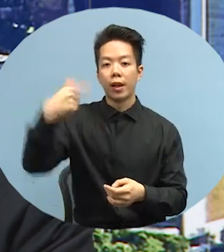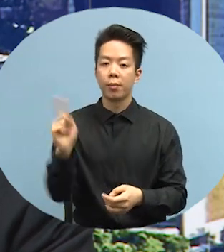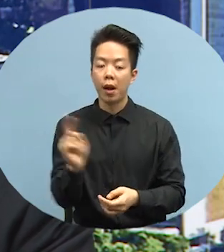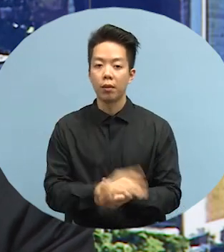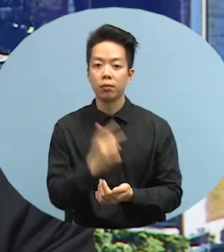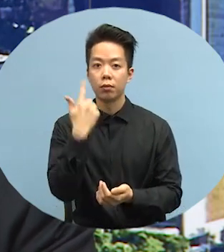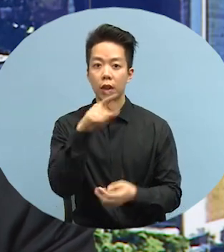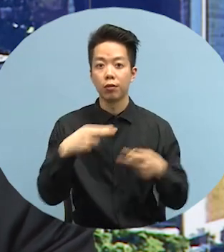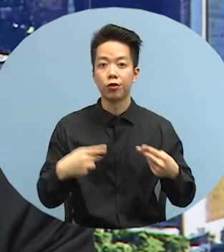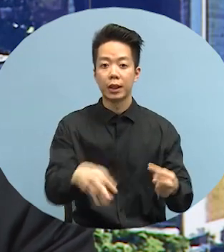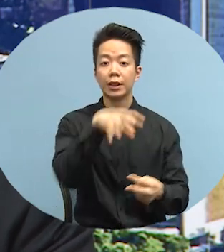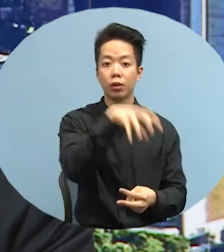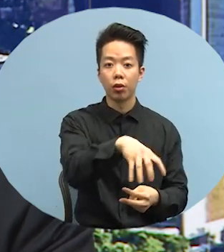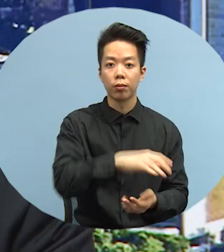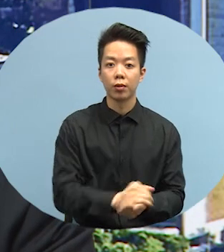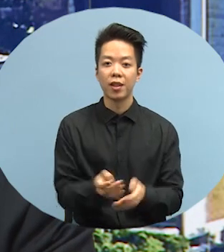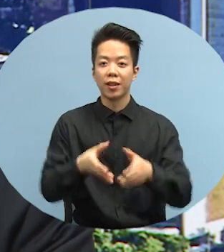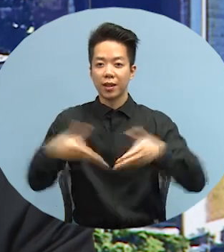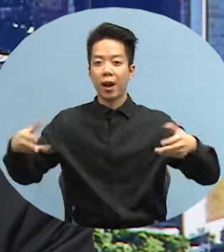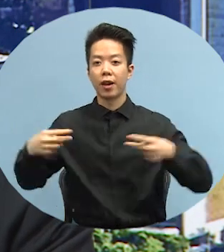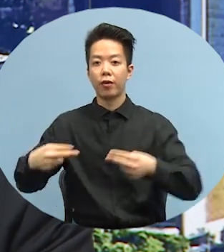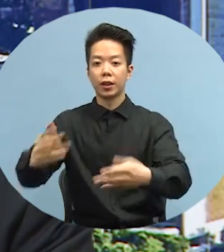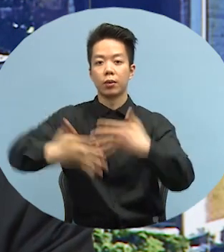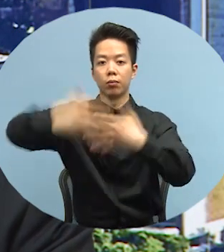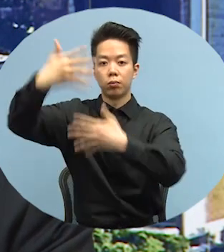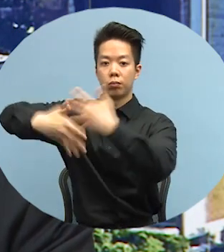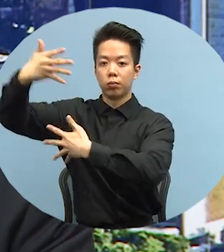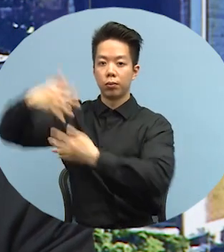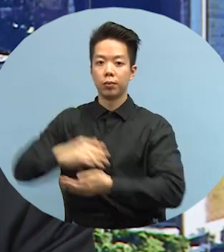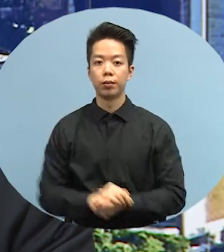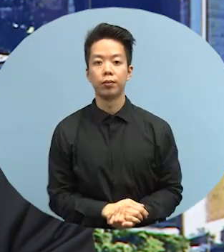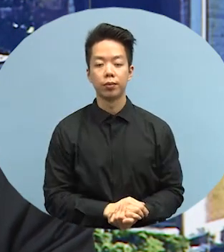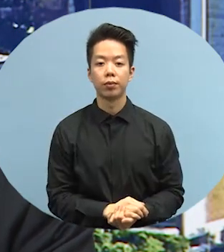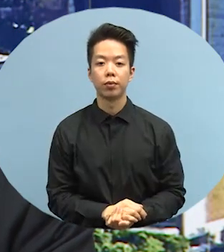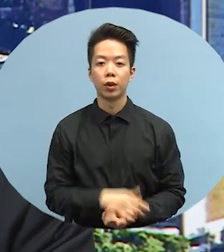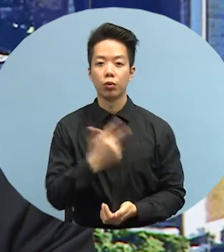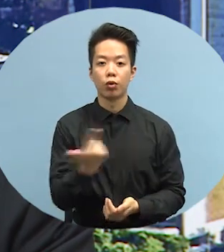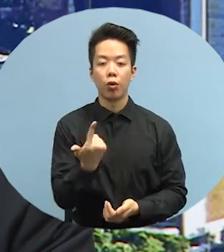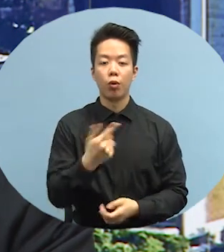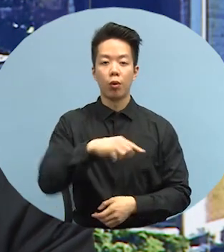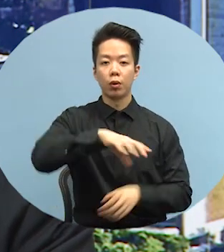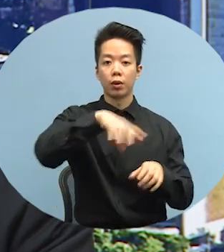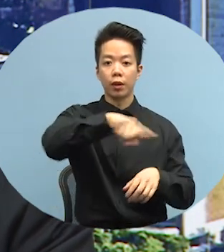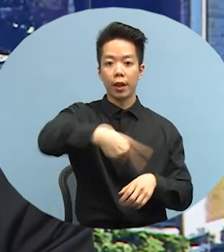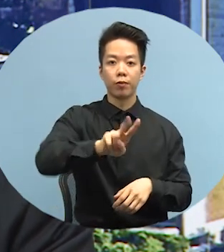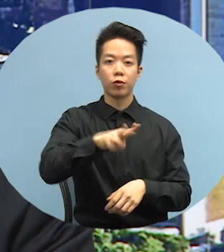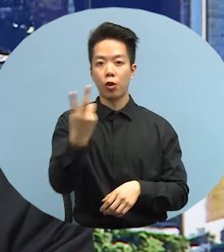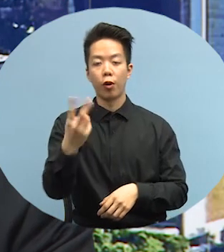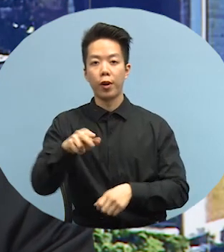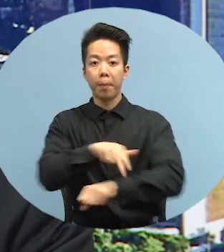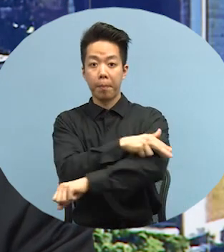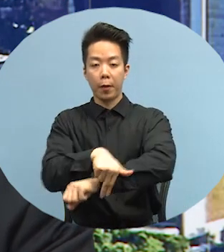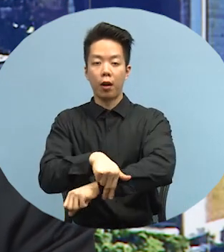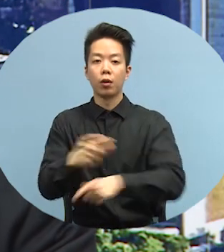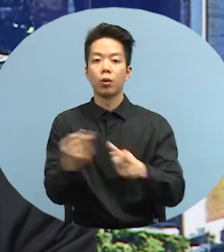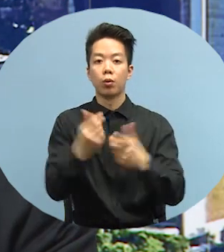嚟自新發展區同埋大型發展項目，多幅改劃作公營房屋嘅用地，以